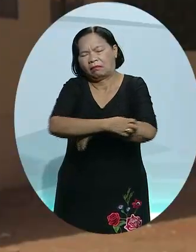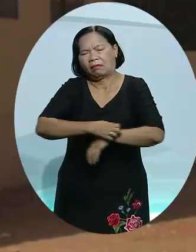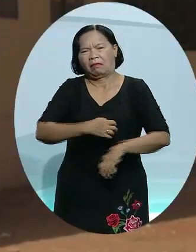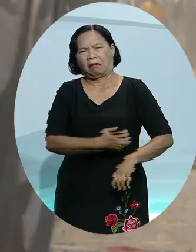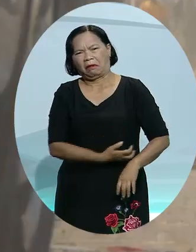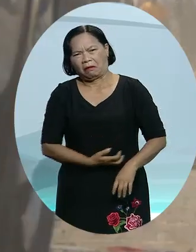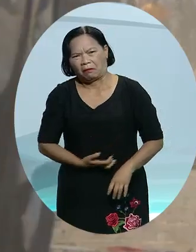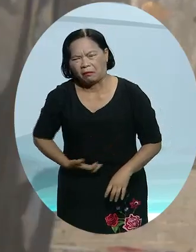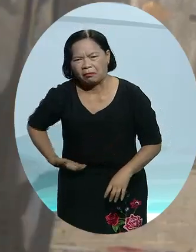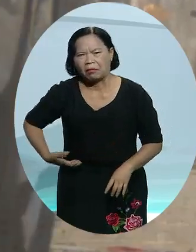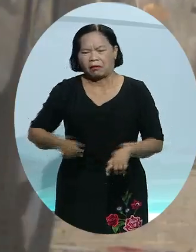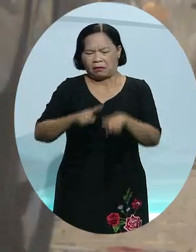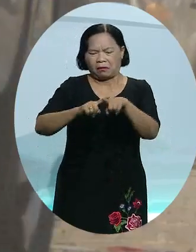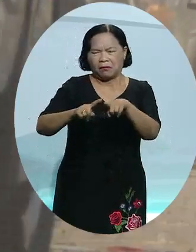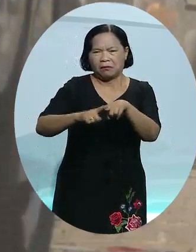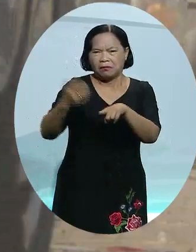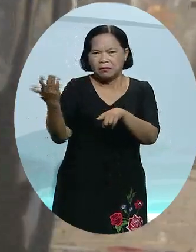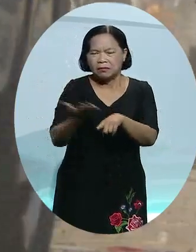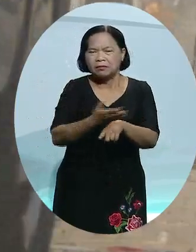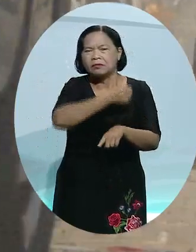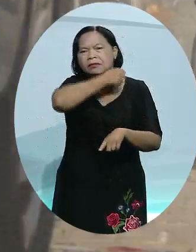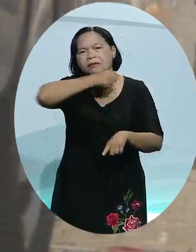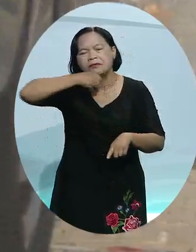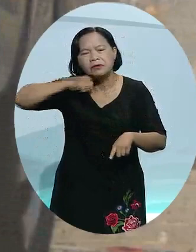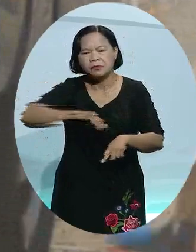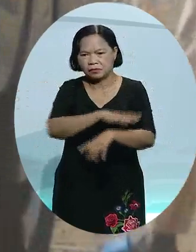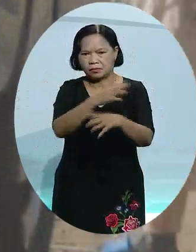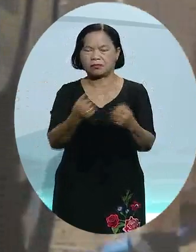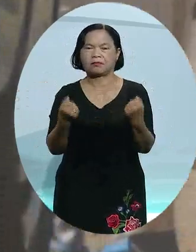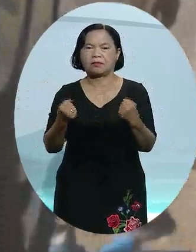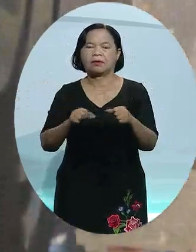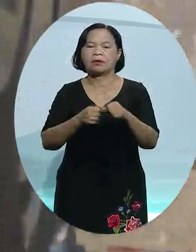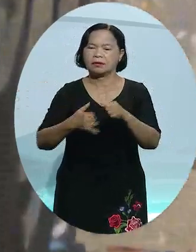ninh lương thực, khan hiếm nước và suy giảm sức khỏe cộng đồng dân cư ở các vùng nông thôn.